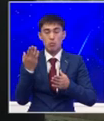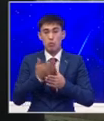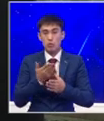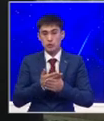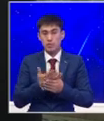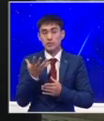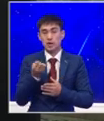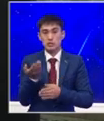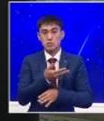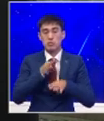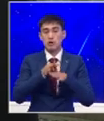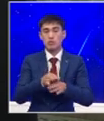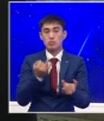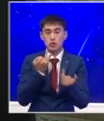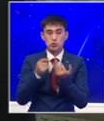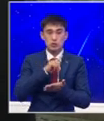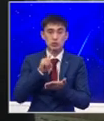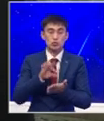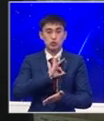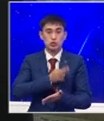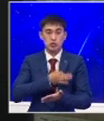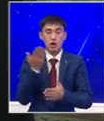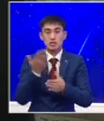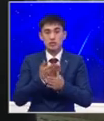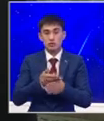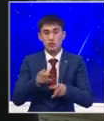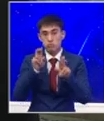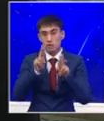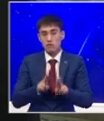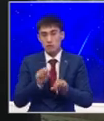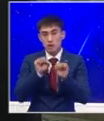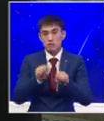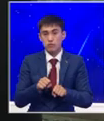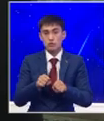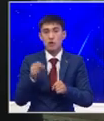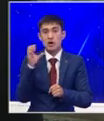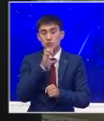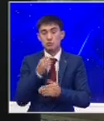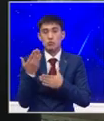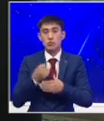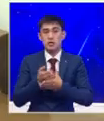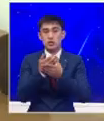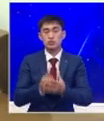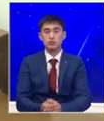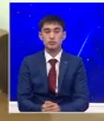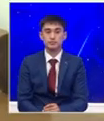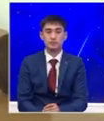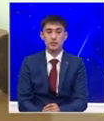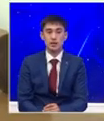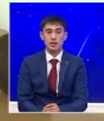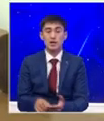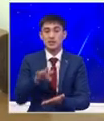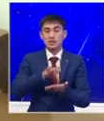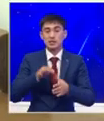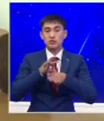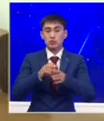помощь. Также мы проводим консультации юристов, оказываем правовую и экономическую поддержку. Также при центре